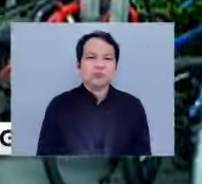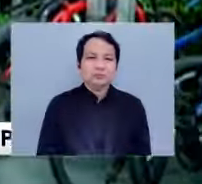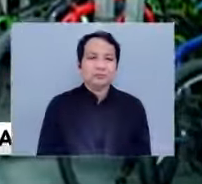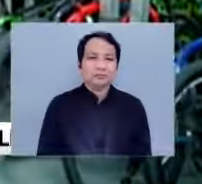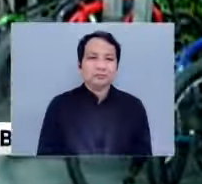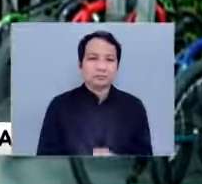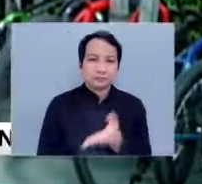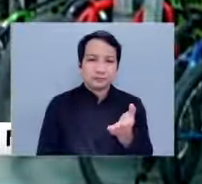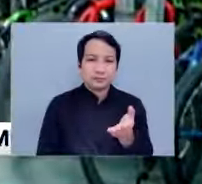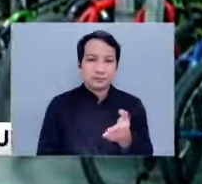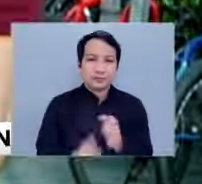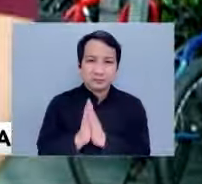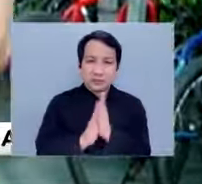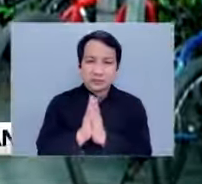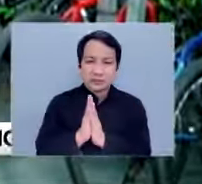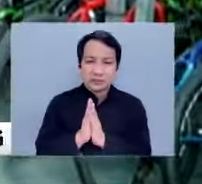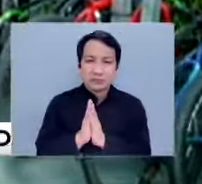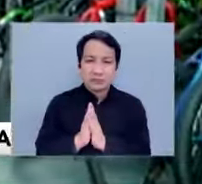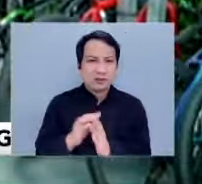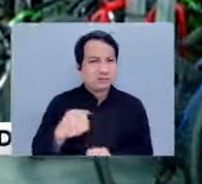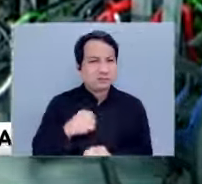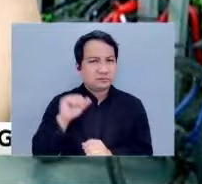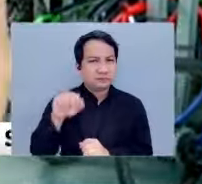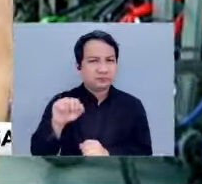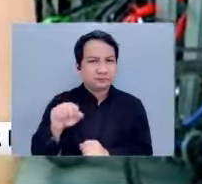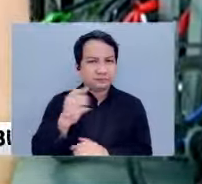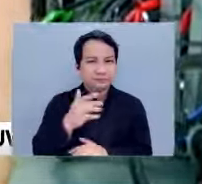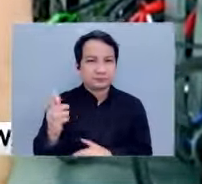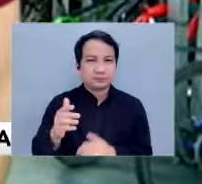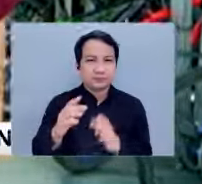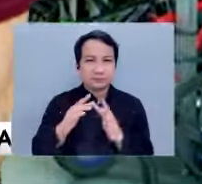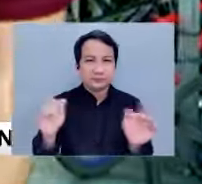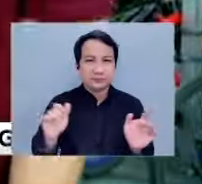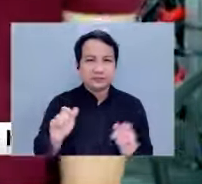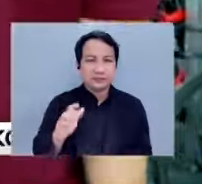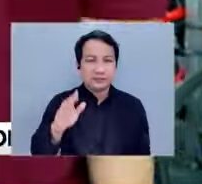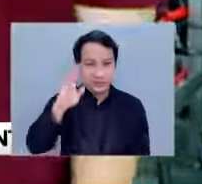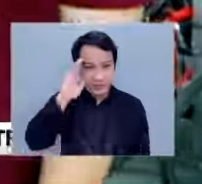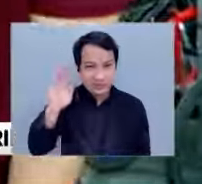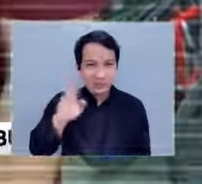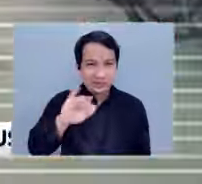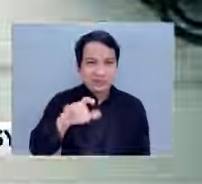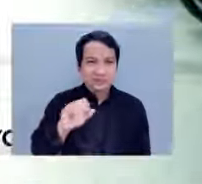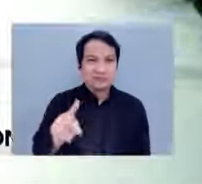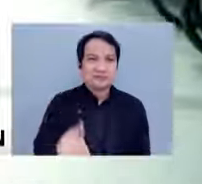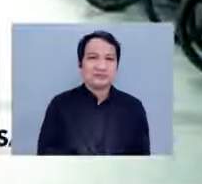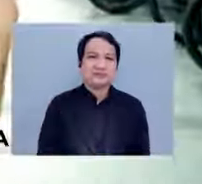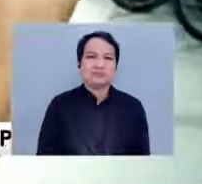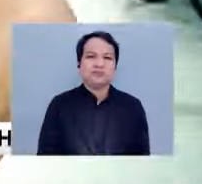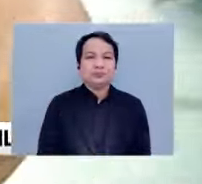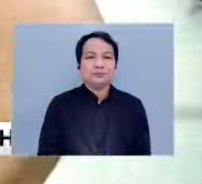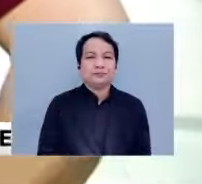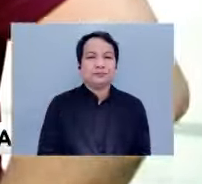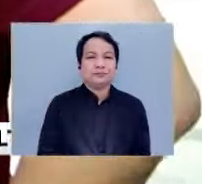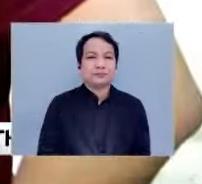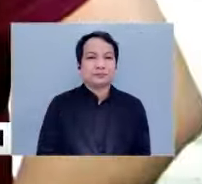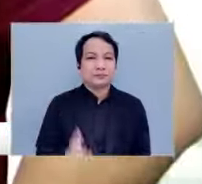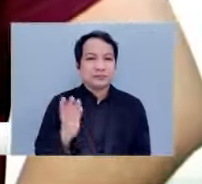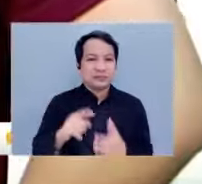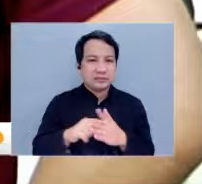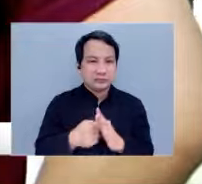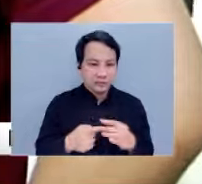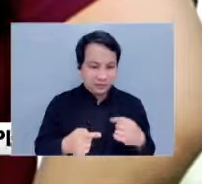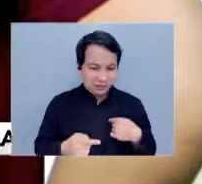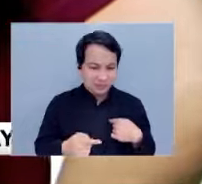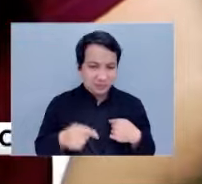ka na? Yes. Shoutout naman sa fiancé mo. Hi, John. Hi, John. Siguro start ako mag-travel